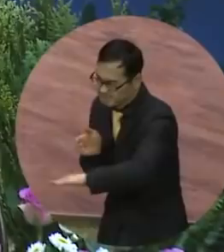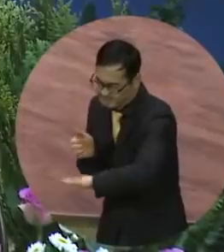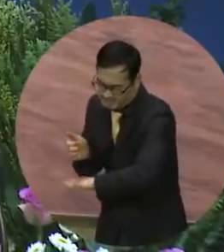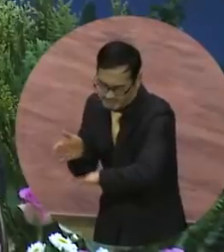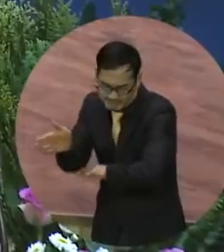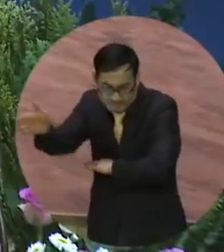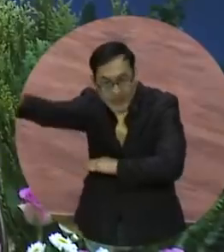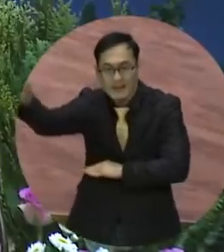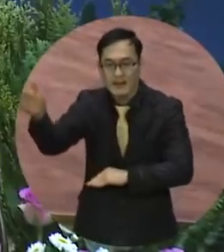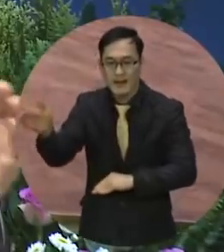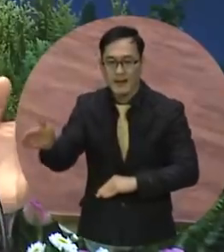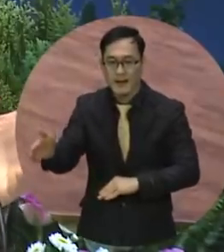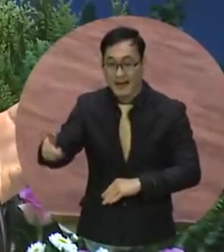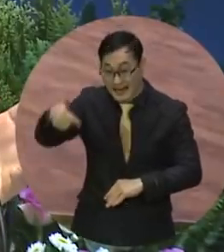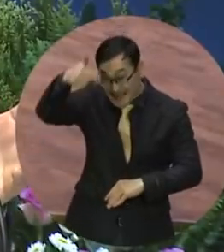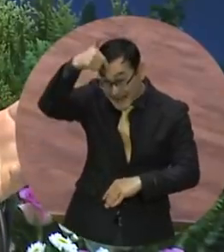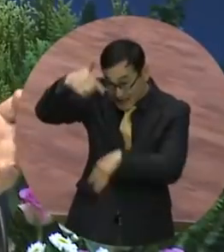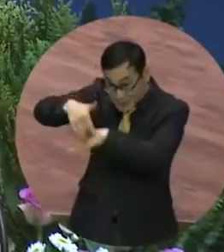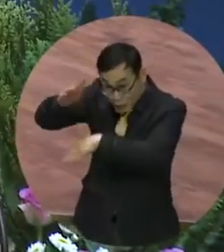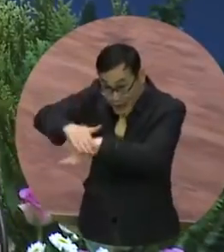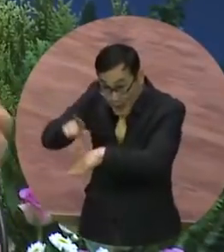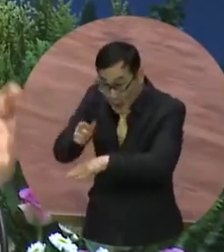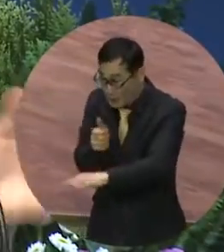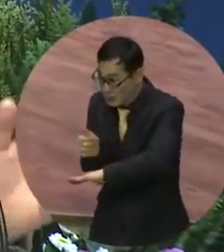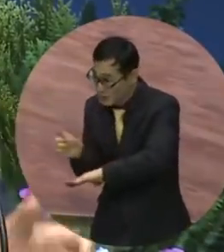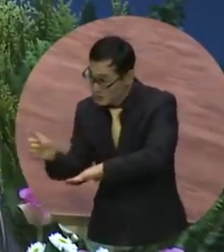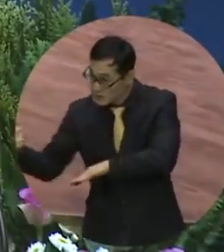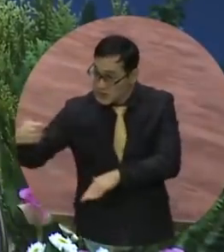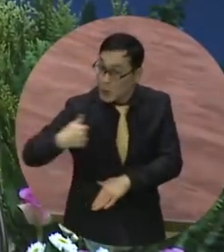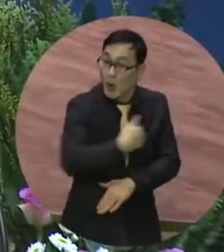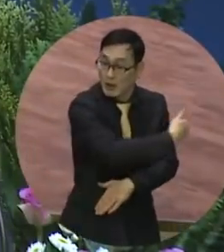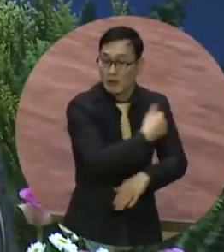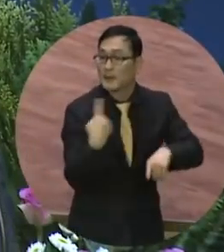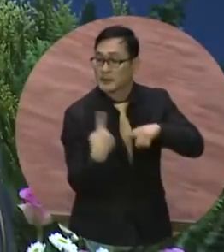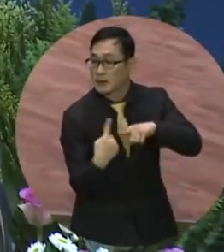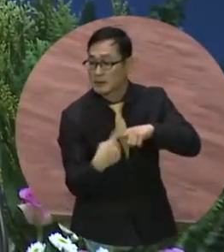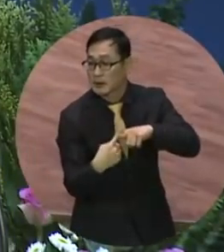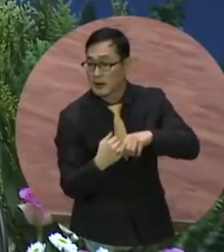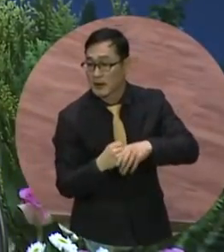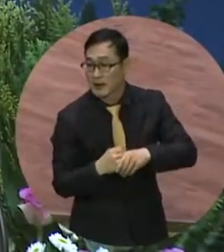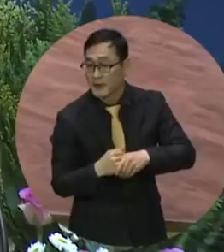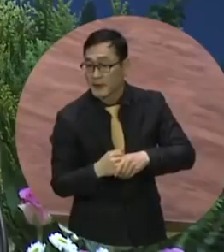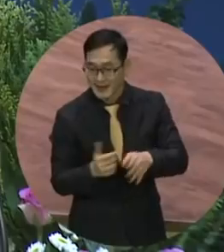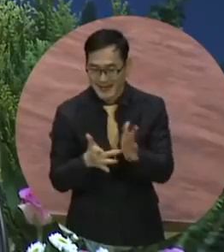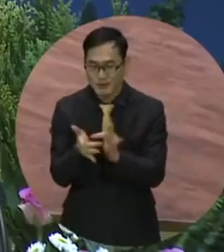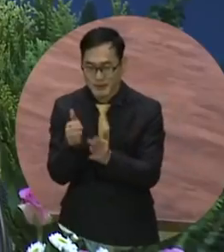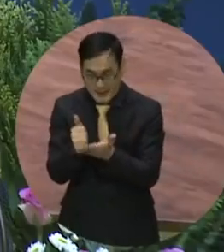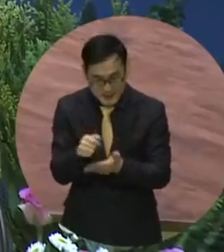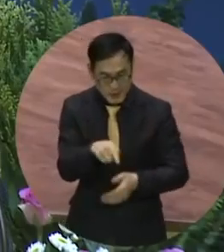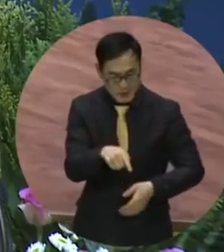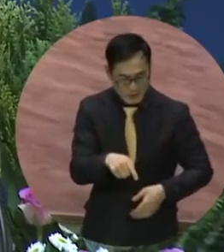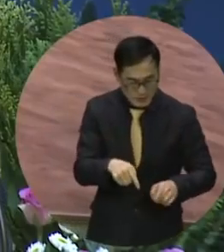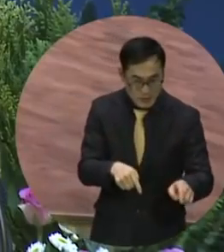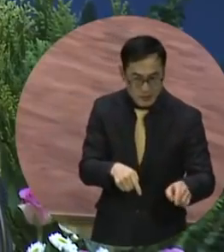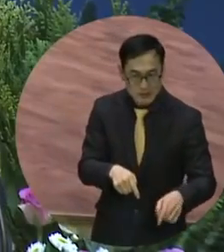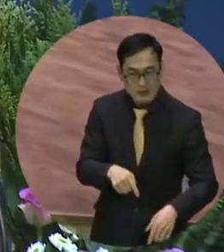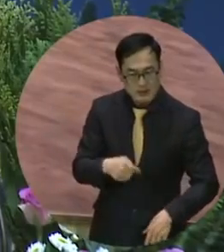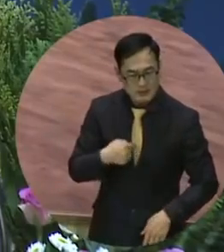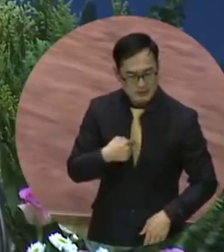옛틀에 갇히는 삶은 뒤로 물러가는 거예요. 계속 뒤로 물러가. 그러니까 예수님께서 결코 원하는 삶이